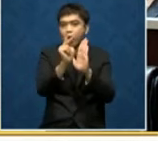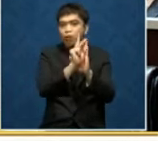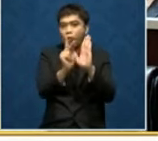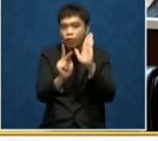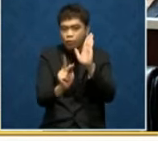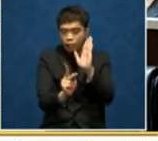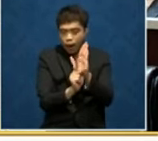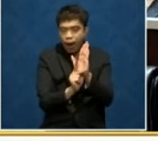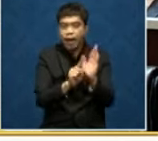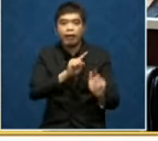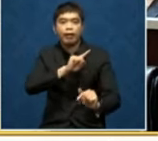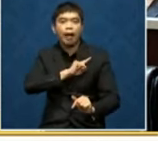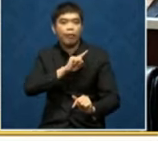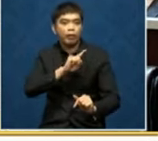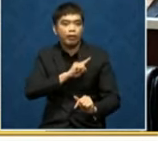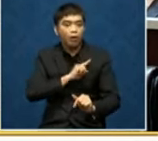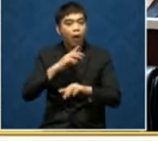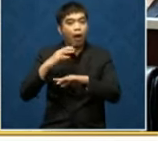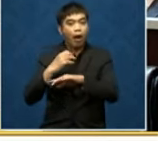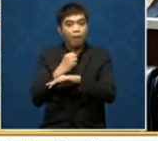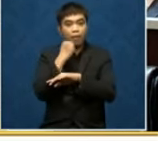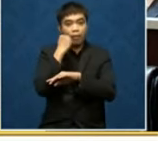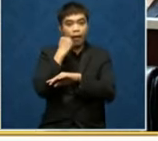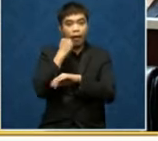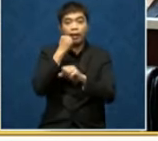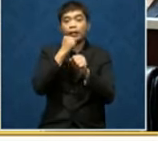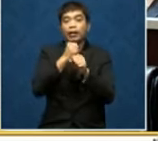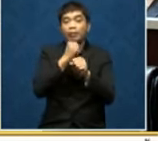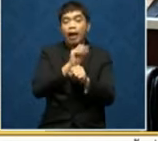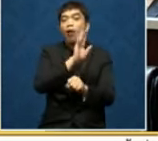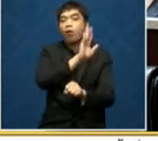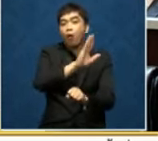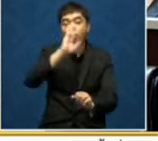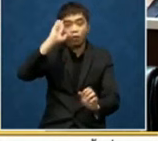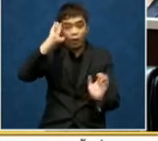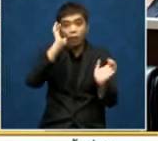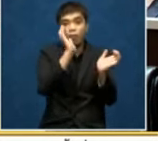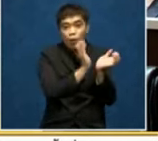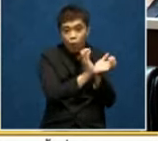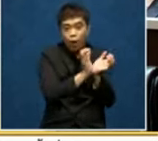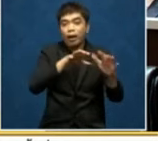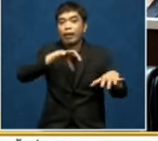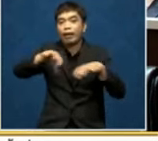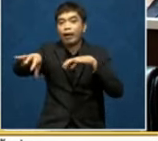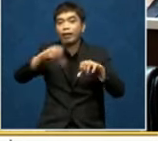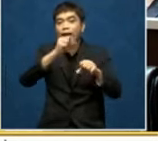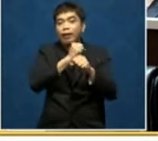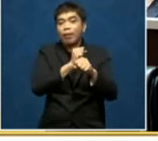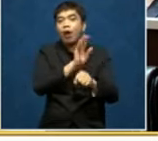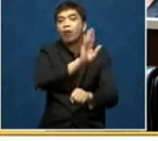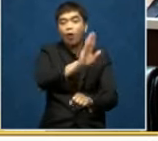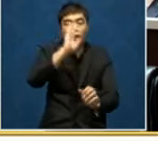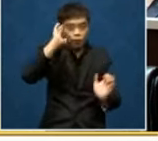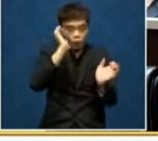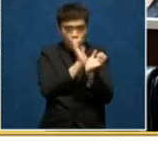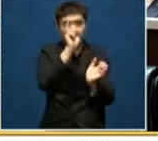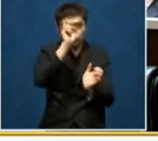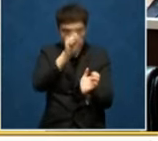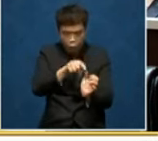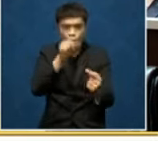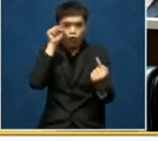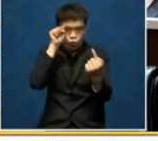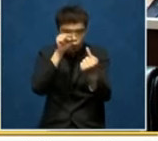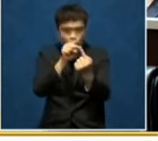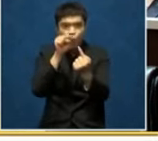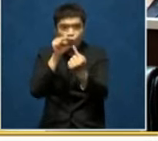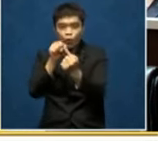ด้านหน้าที่อำนาจภารกิจของตำรวจและการบริหารงานบุคคลของตำรวจให้เหมาะสมรวม